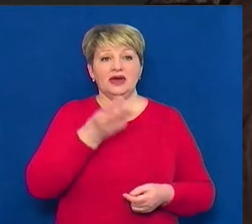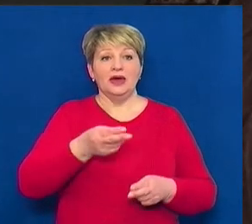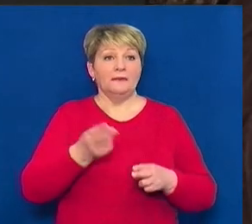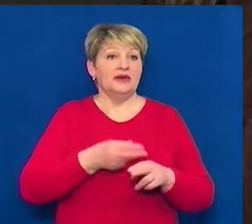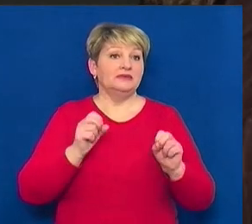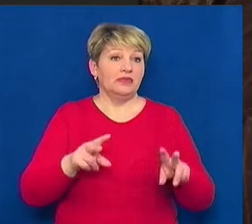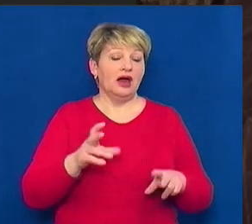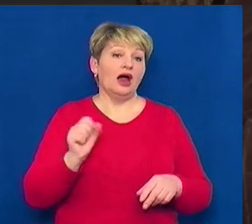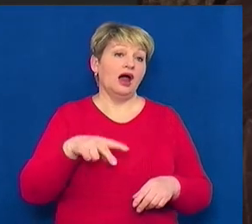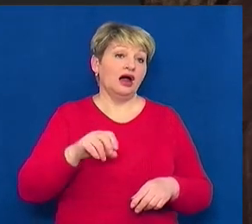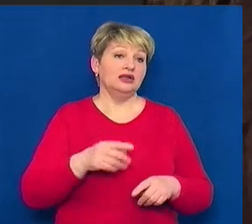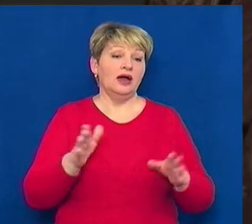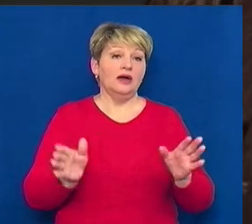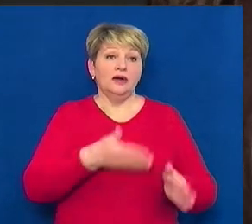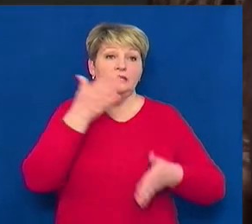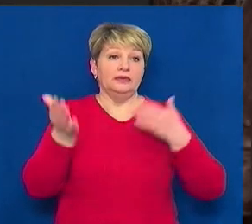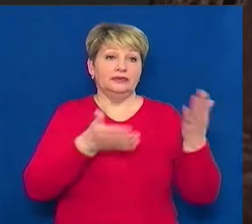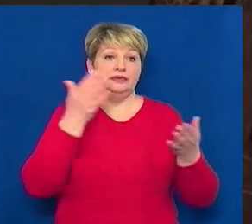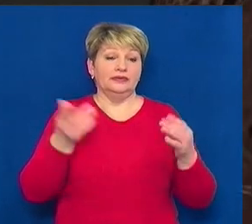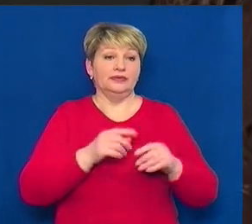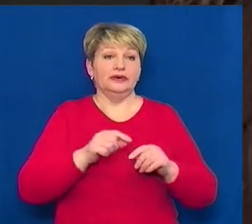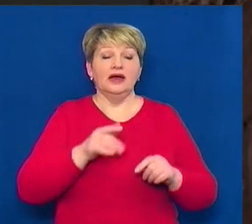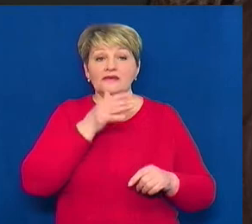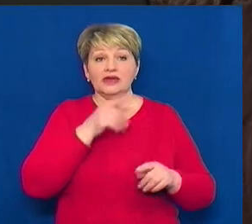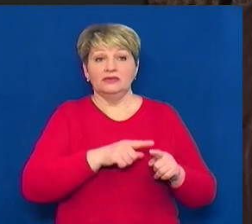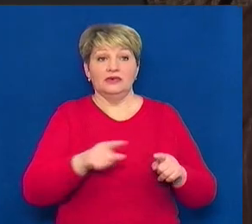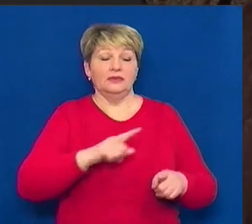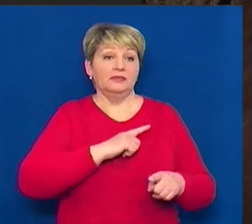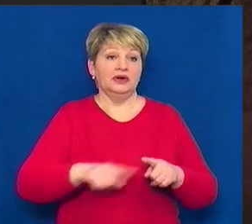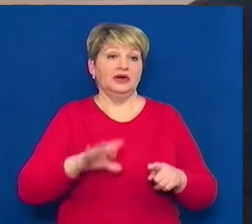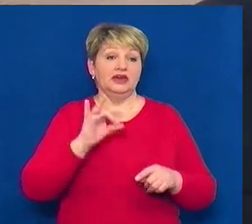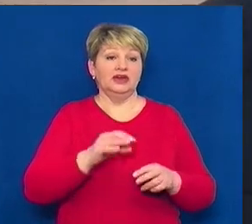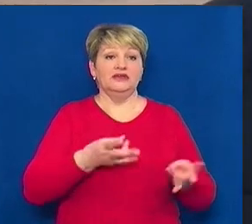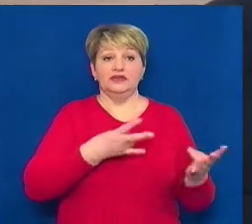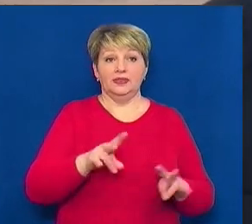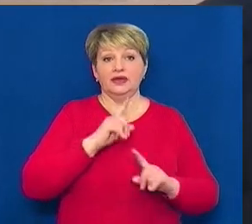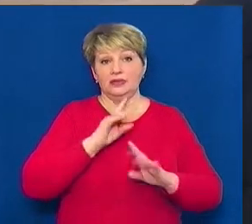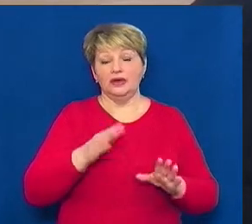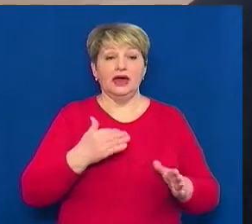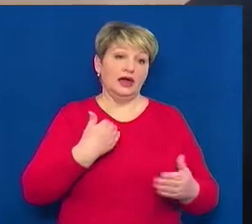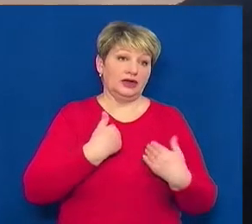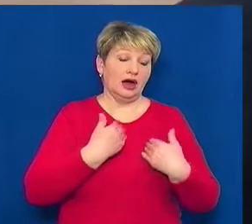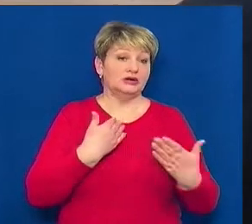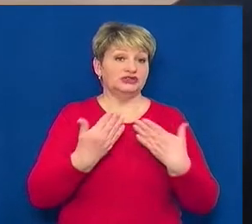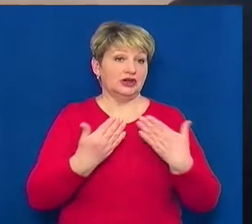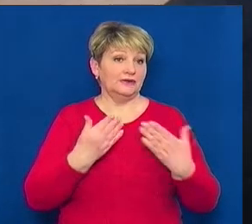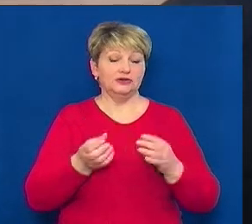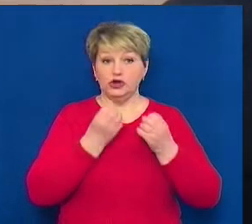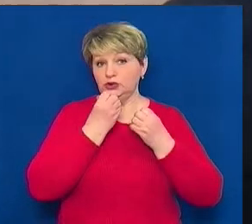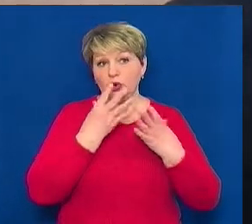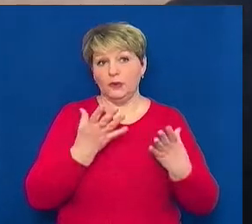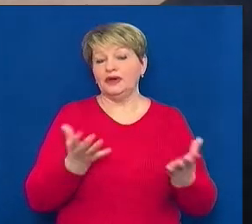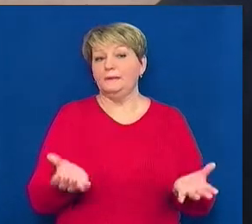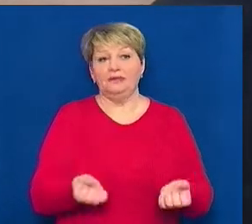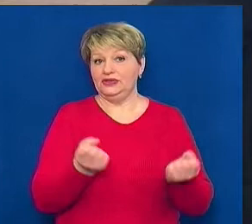через деякий час, тому я думаю, що ніякої шкоди на повітрі від цього не буде. Я ставлюся добре до цього,